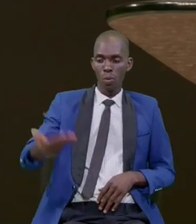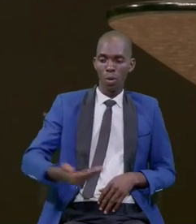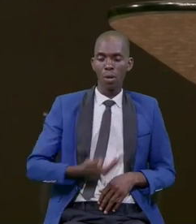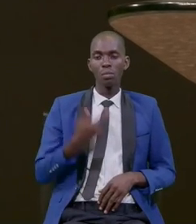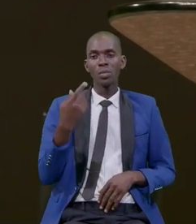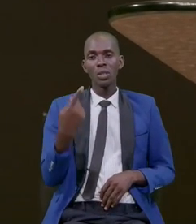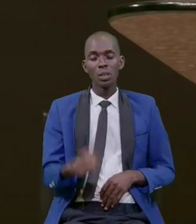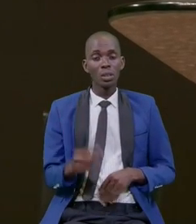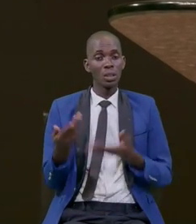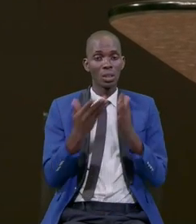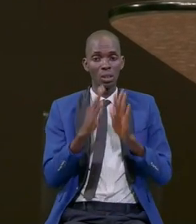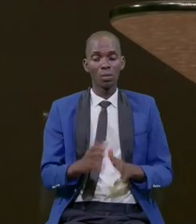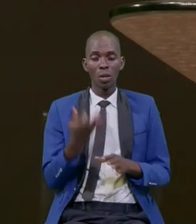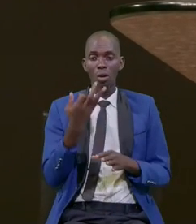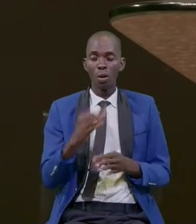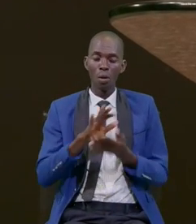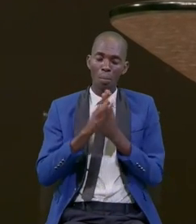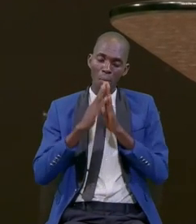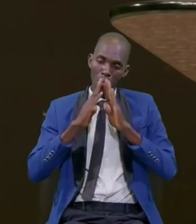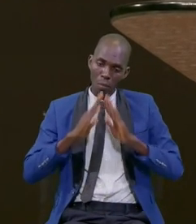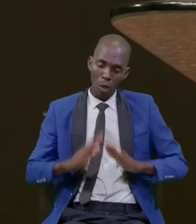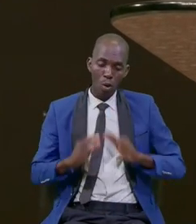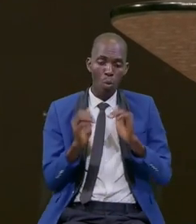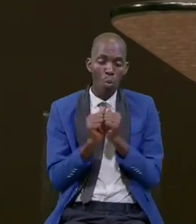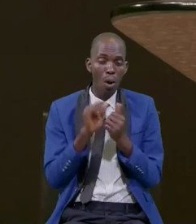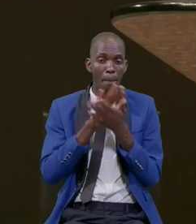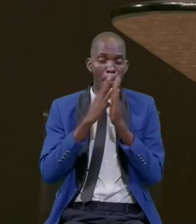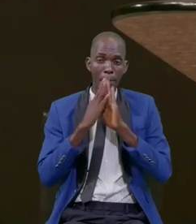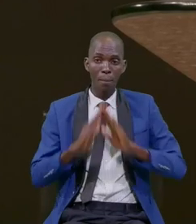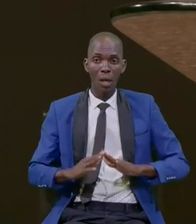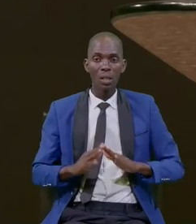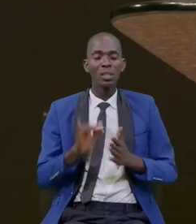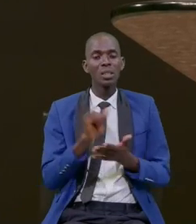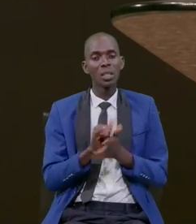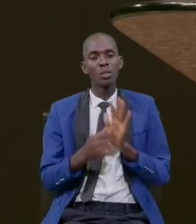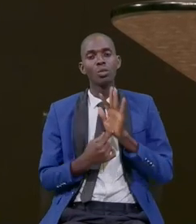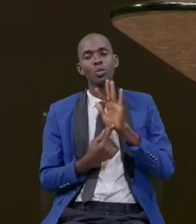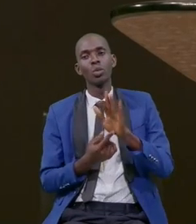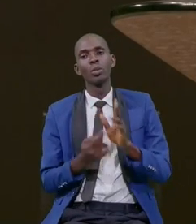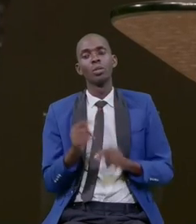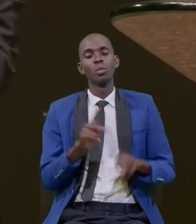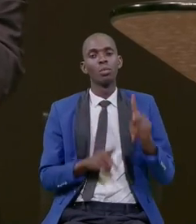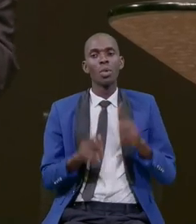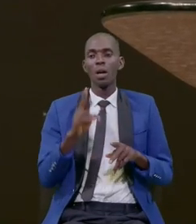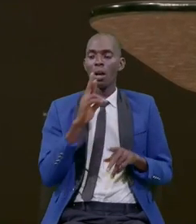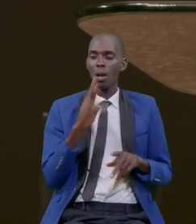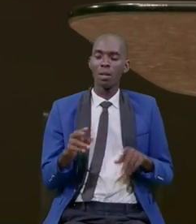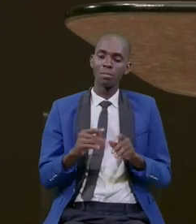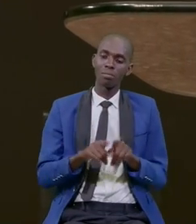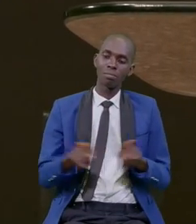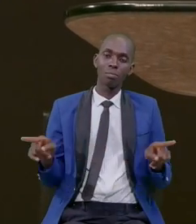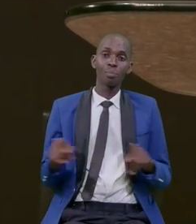accepter, accueillir les messagers avec bienveillance, montre que ces gens-là sont à l'autre bord.